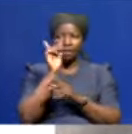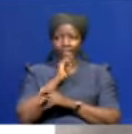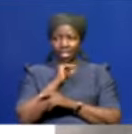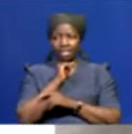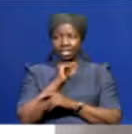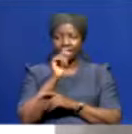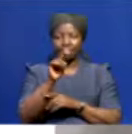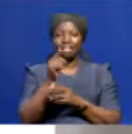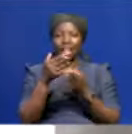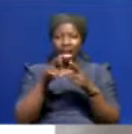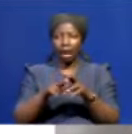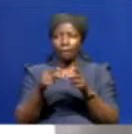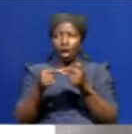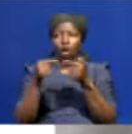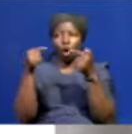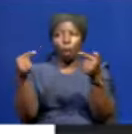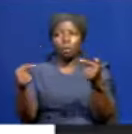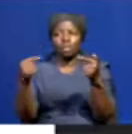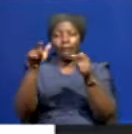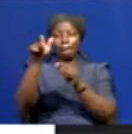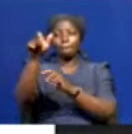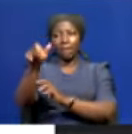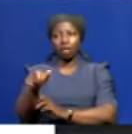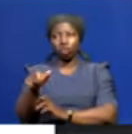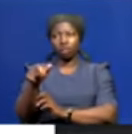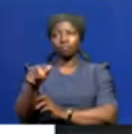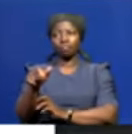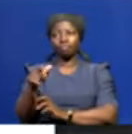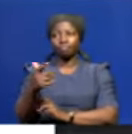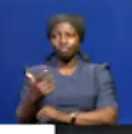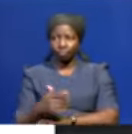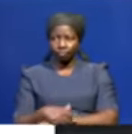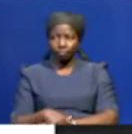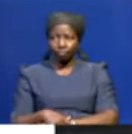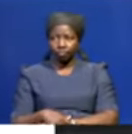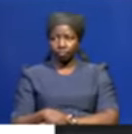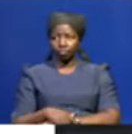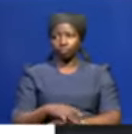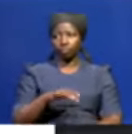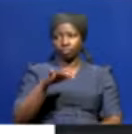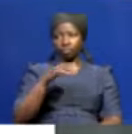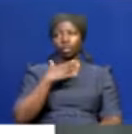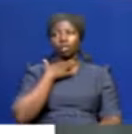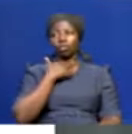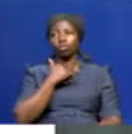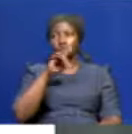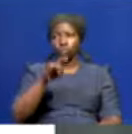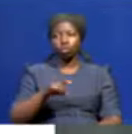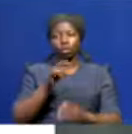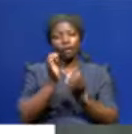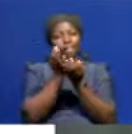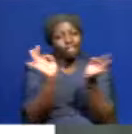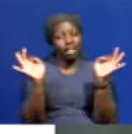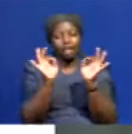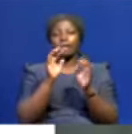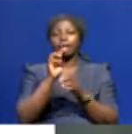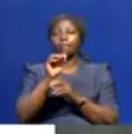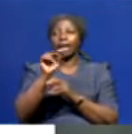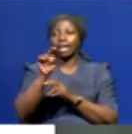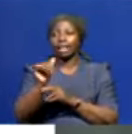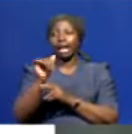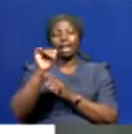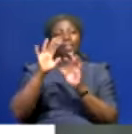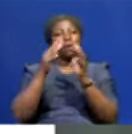kinyume ya binadamu. Did this Maina alert the world know where Maina is? Wasiwasi wetu